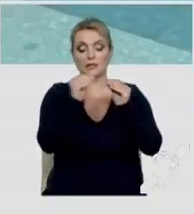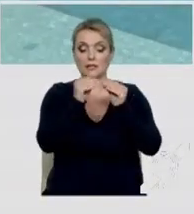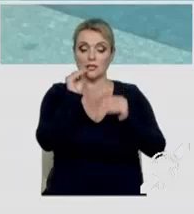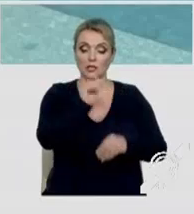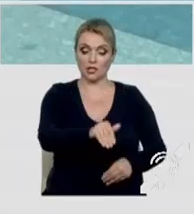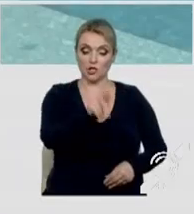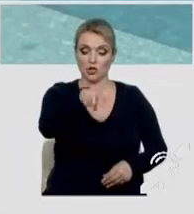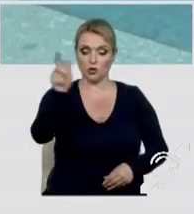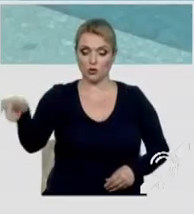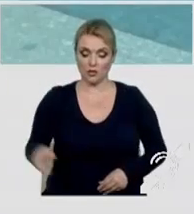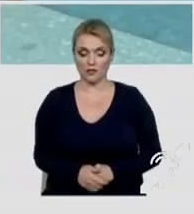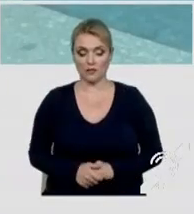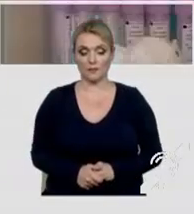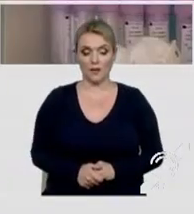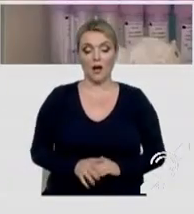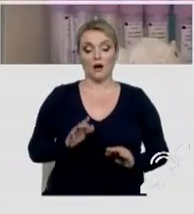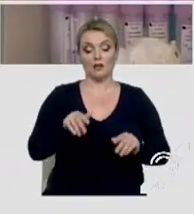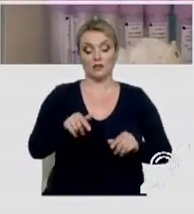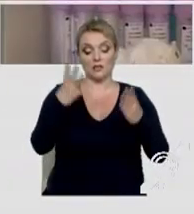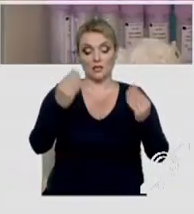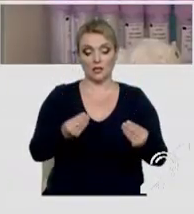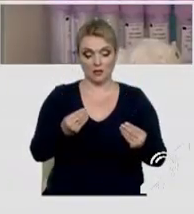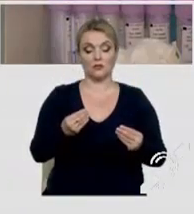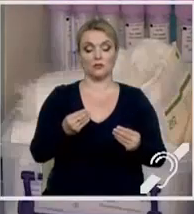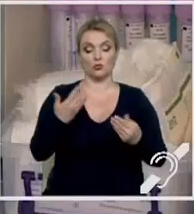Ziua Mondială a Donatorului de Sânge este sărbătorită de